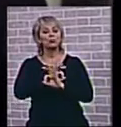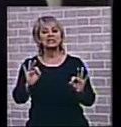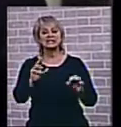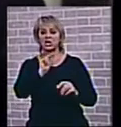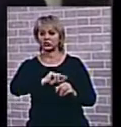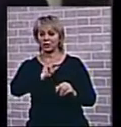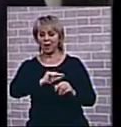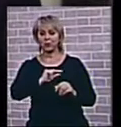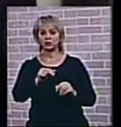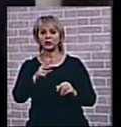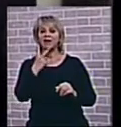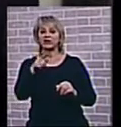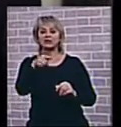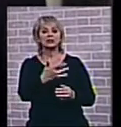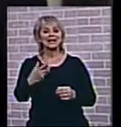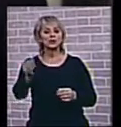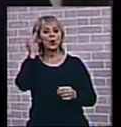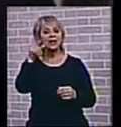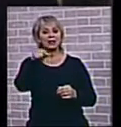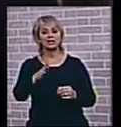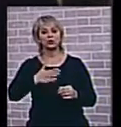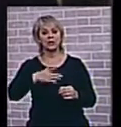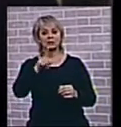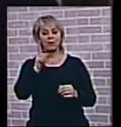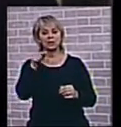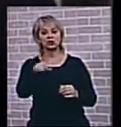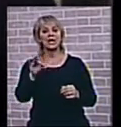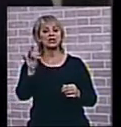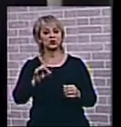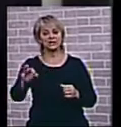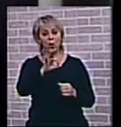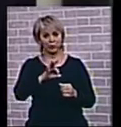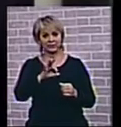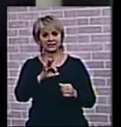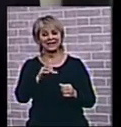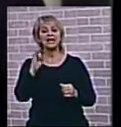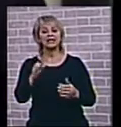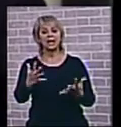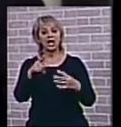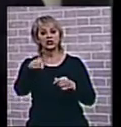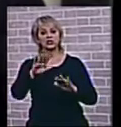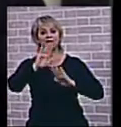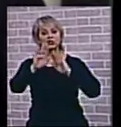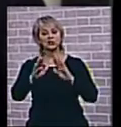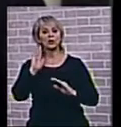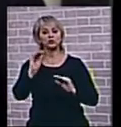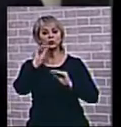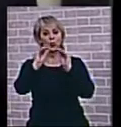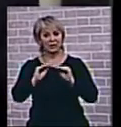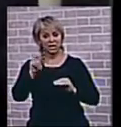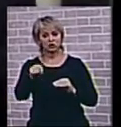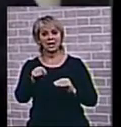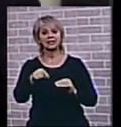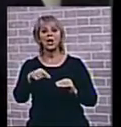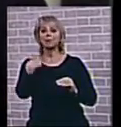Блестящие работы. Вы увидите, насколько талантливая у нас молодежь в Ростовской области. И, конечно, выставку будет